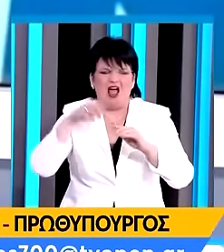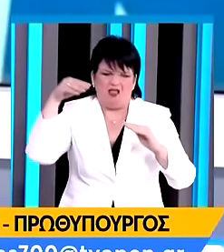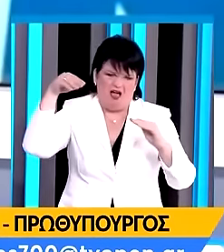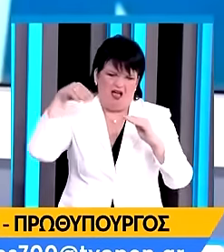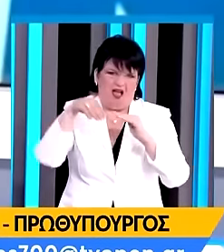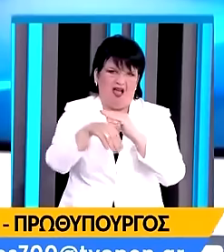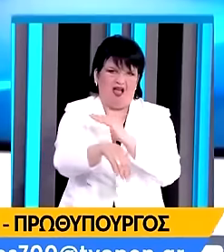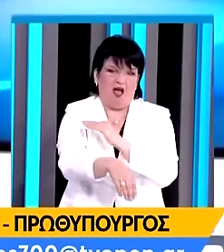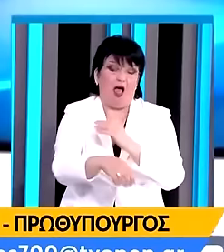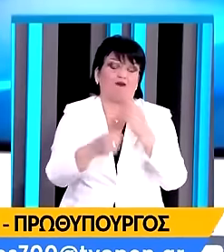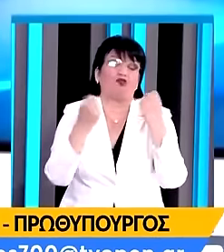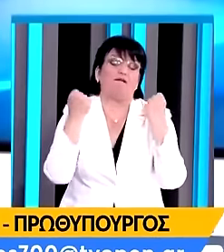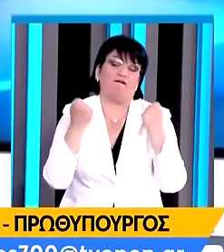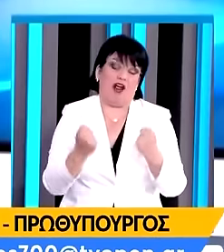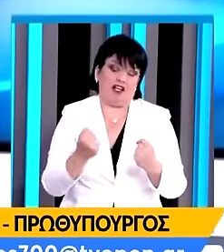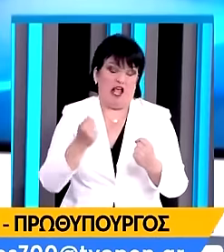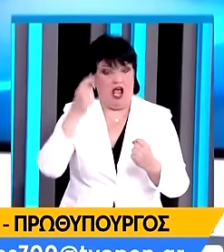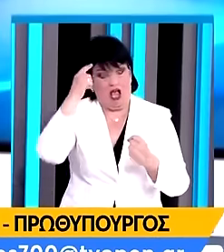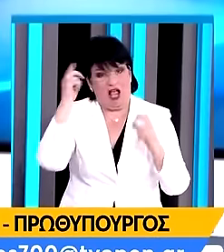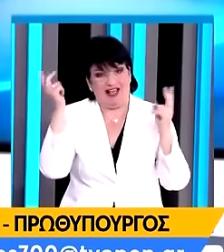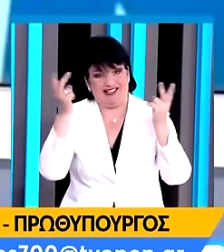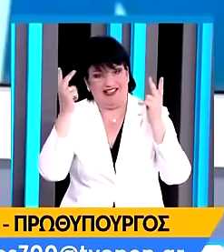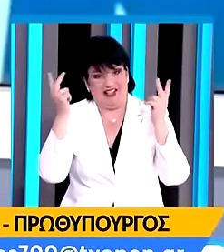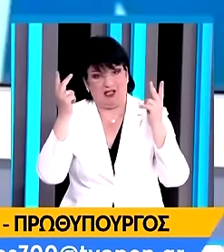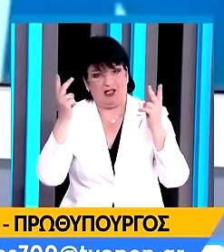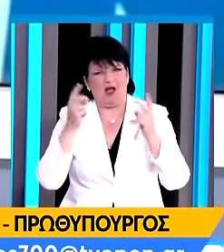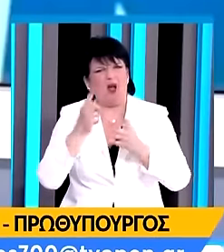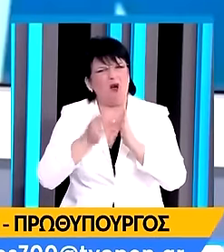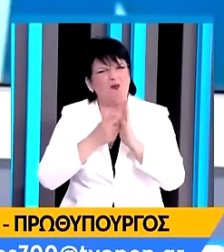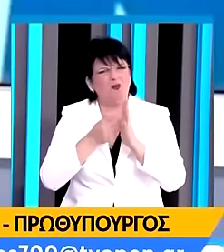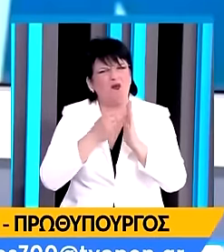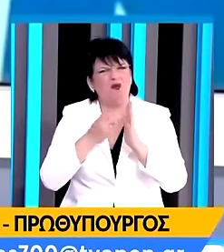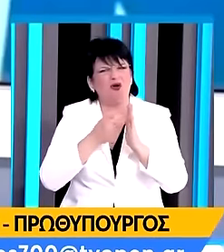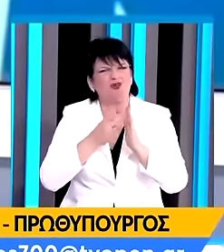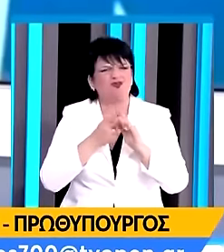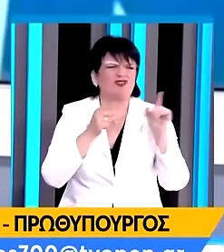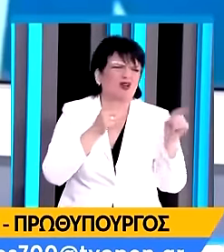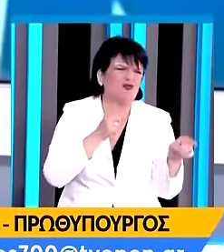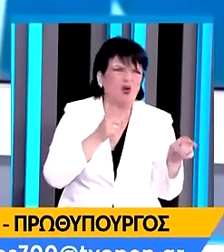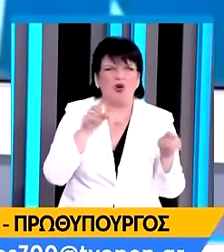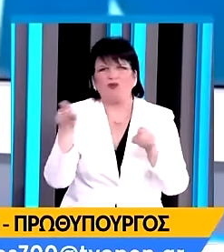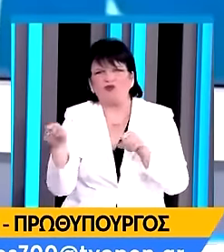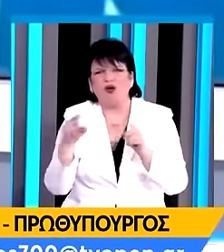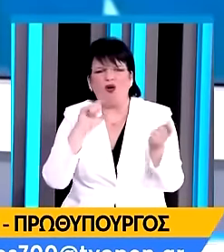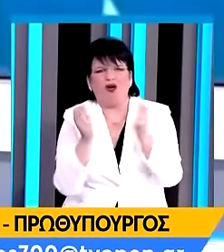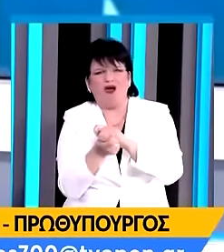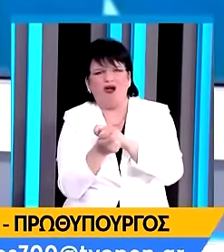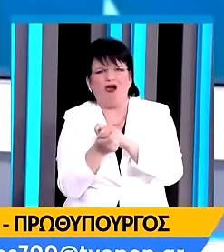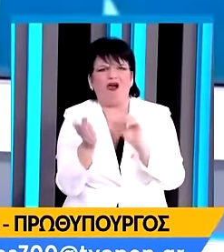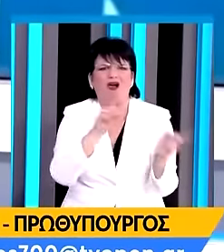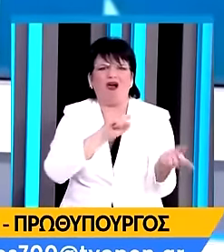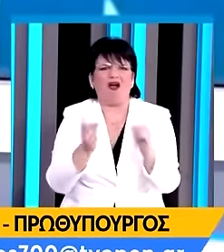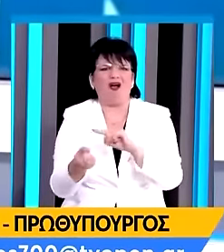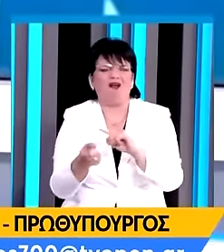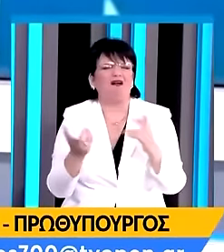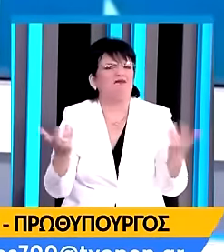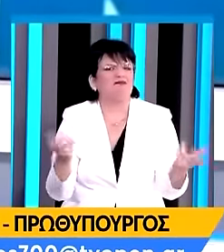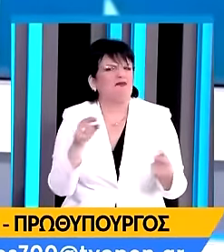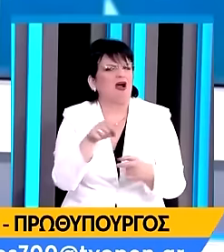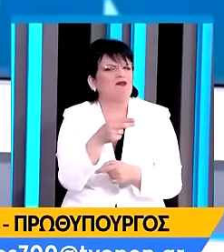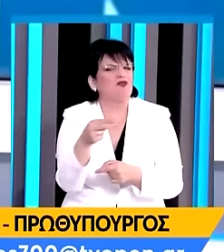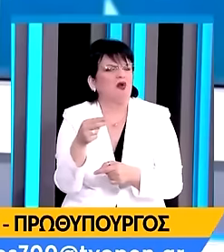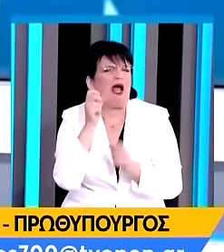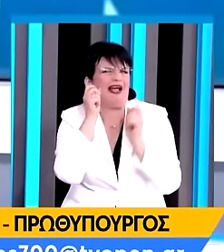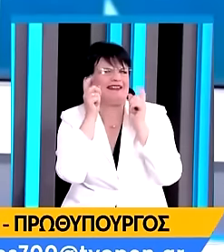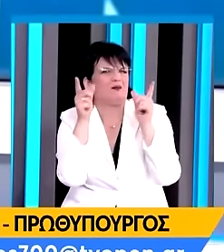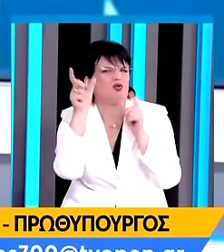πει λίγο βαριά κουβέντα, κύριε Πρόεδρε. Κοιτάξτε, όταν λέει πολλές φορές το αυτό και το ανάποδό του στην ίδια πρόταση, αυτή είναι τουλάχιστον η